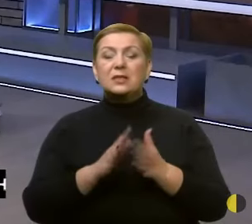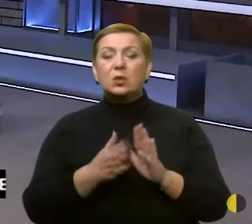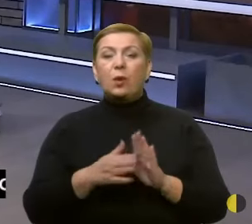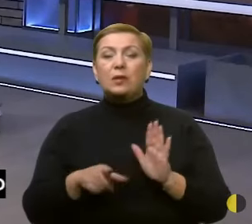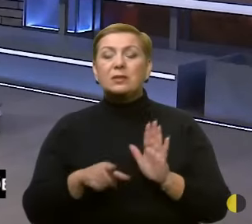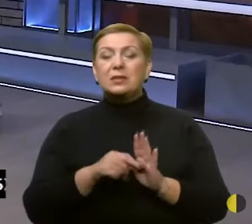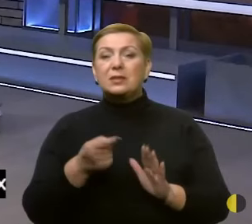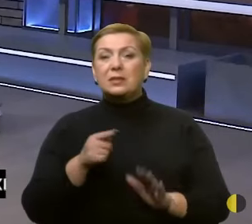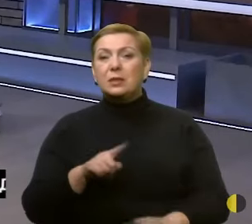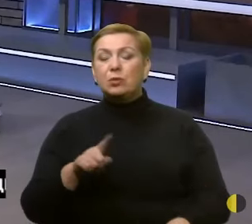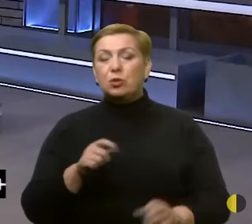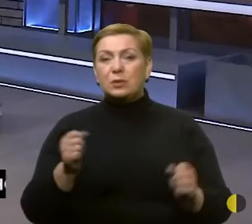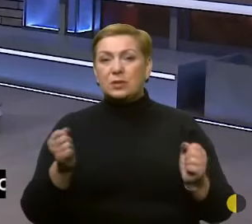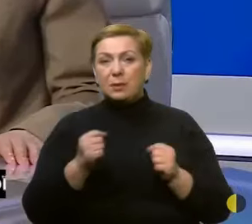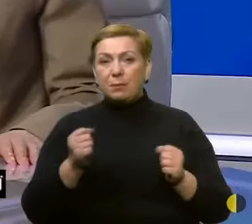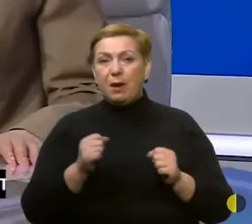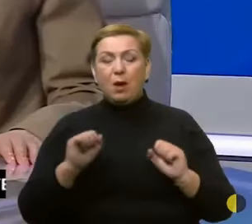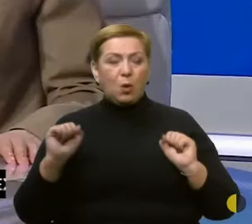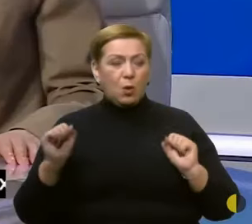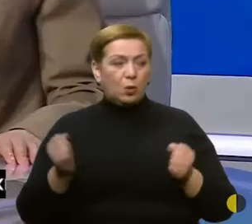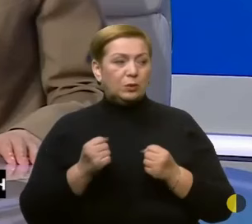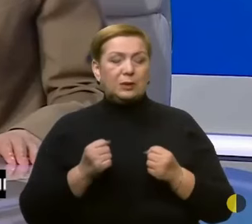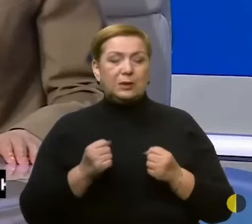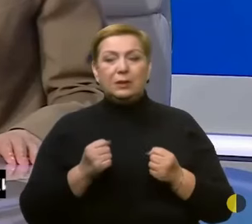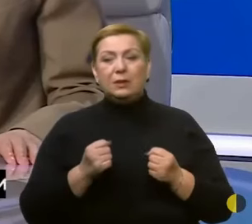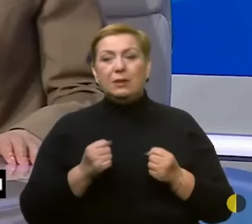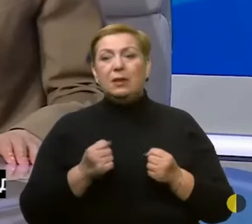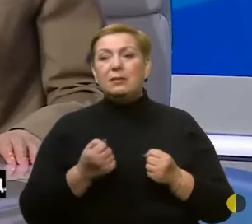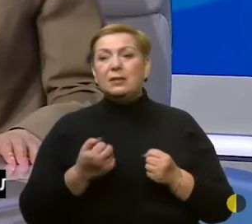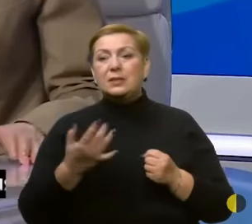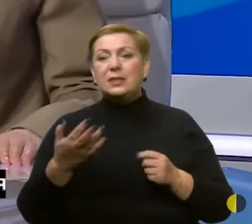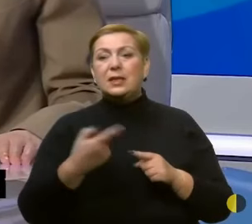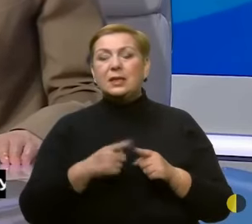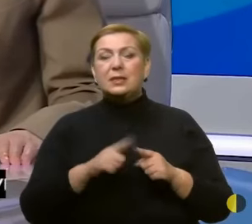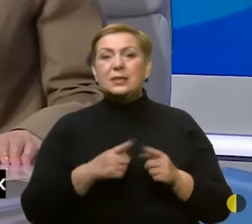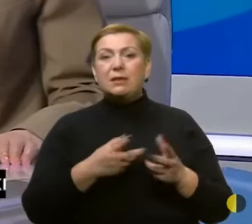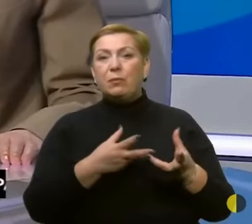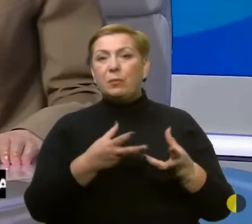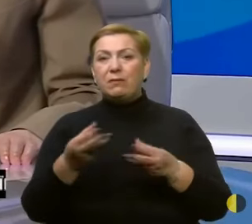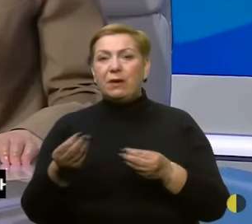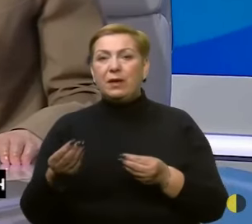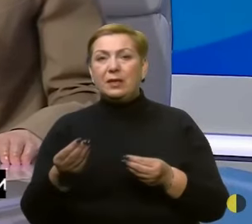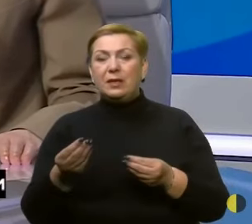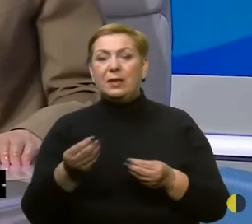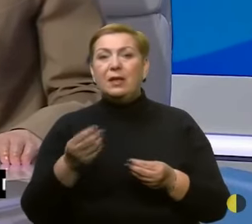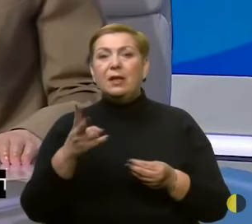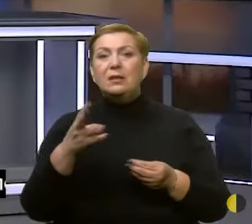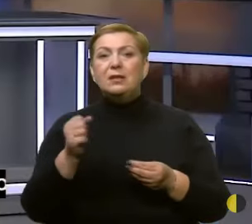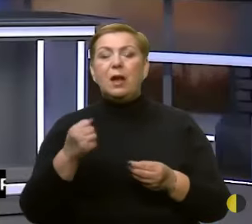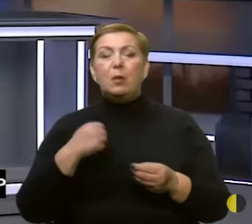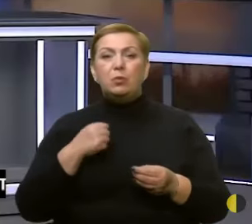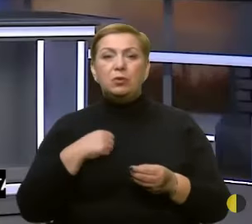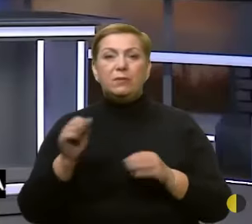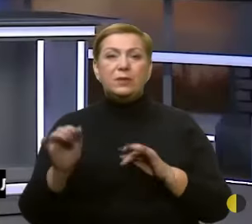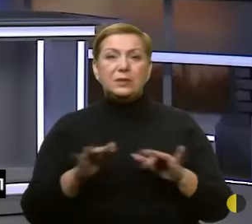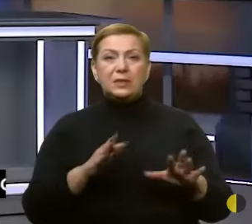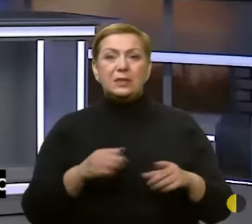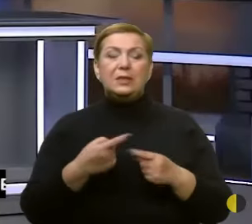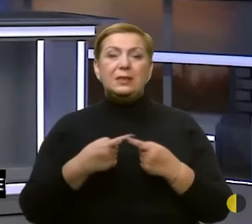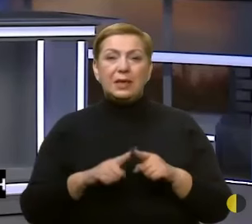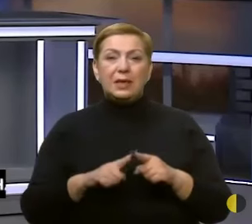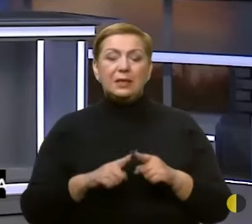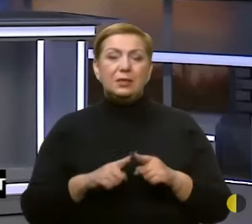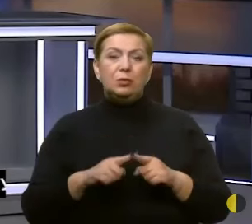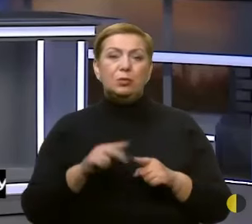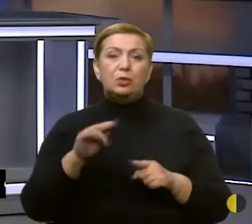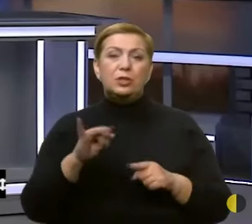що зима, холоди. Пане Леоніде, наскільки це впливає, ми розуміємо, що це впливає на хід бойових дій, на техніку. Чи